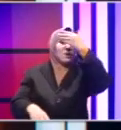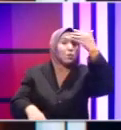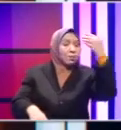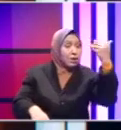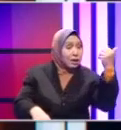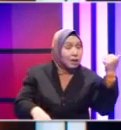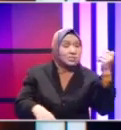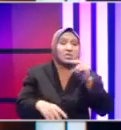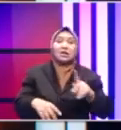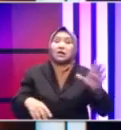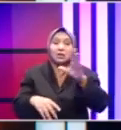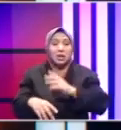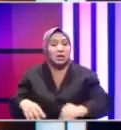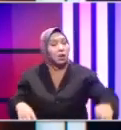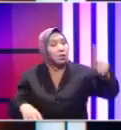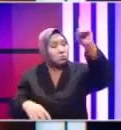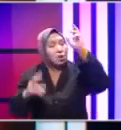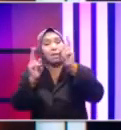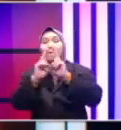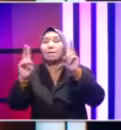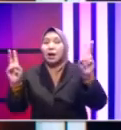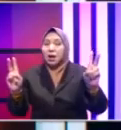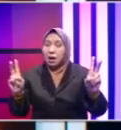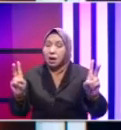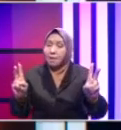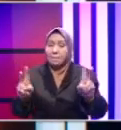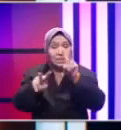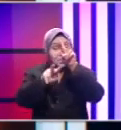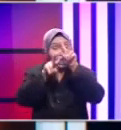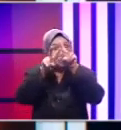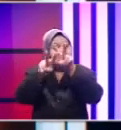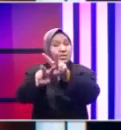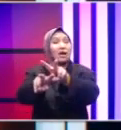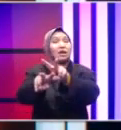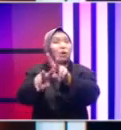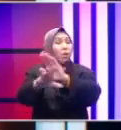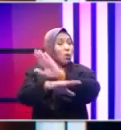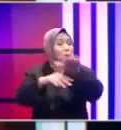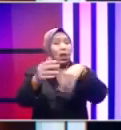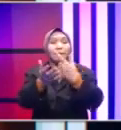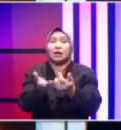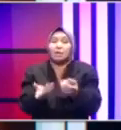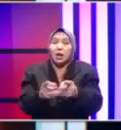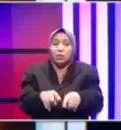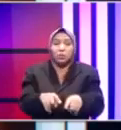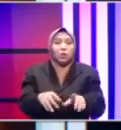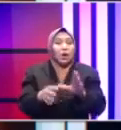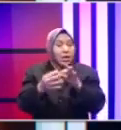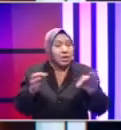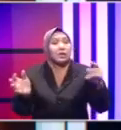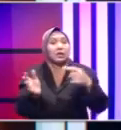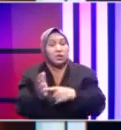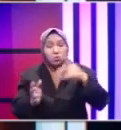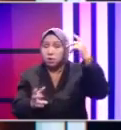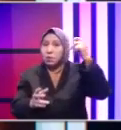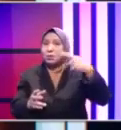Yin Syahid Allah maha menyaksikan atas segale segala sesuatu ayat ini tahun